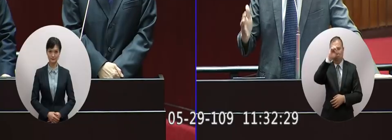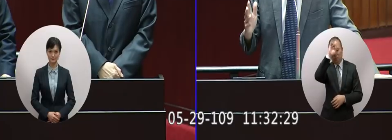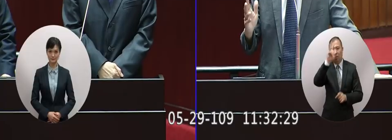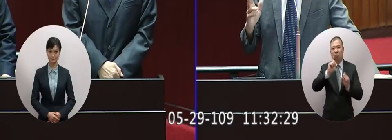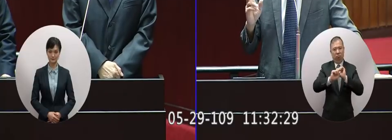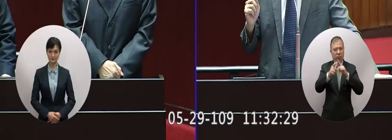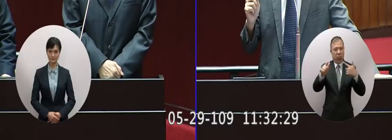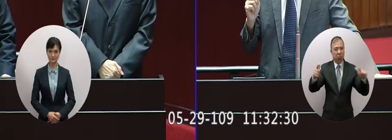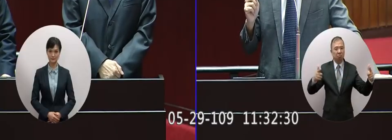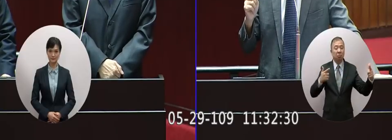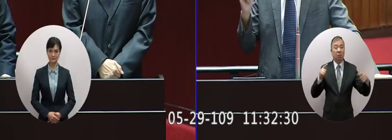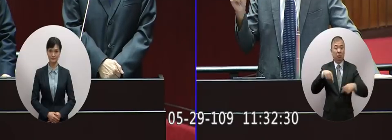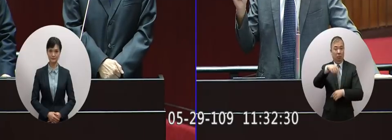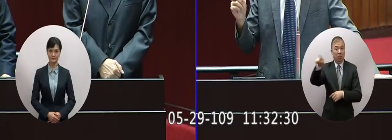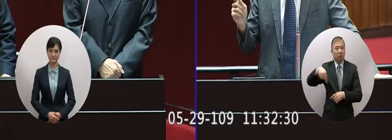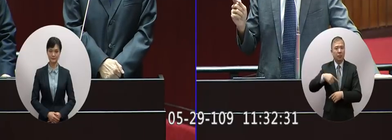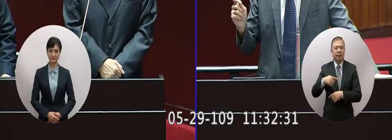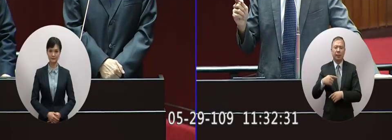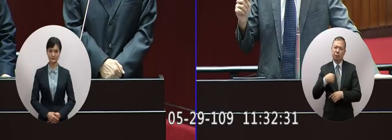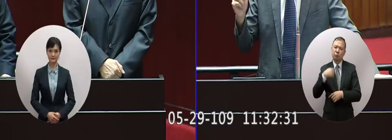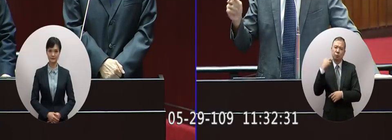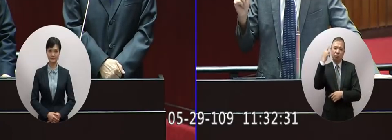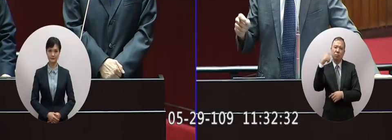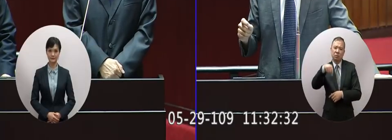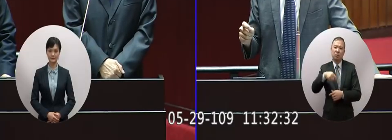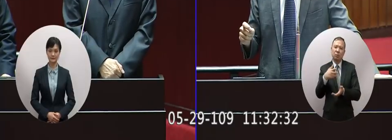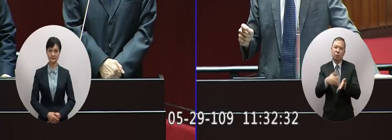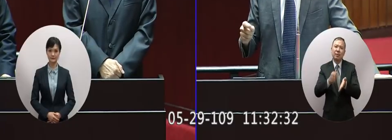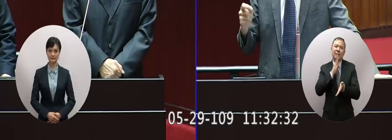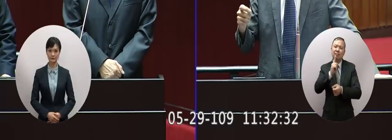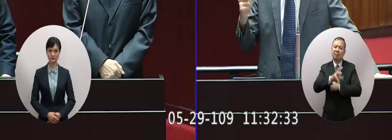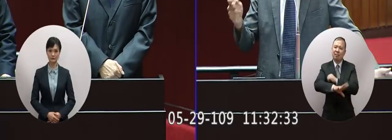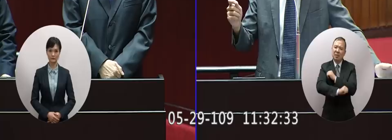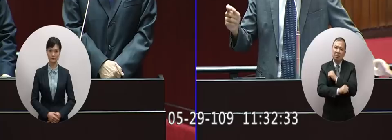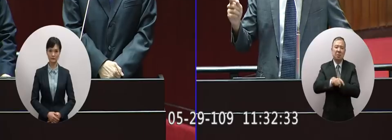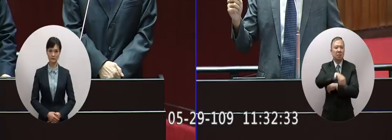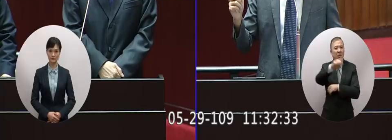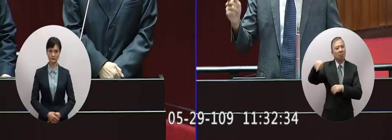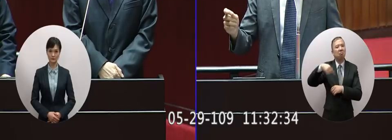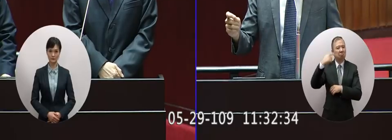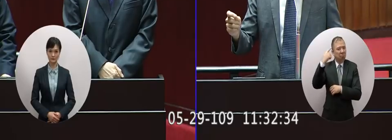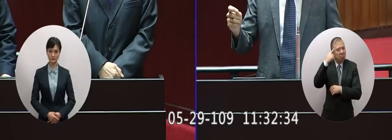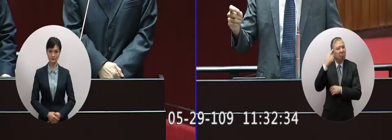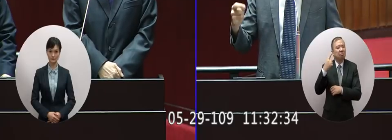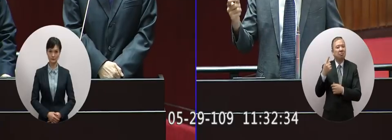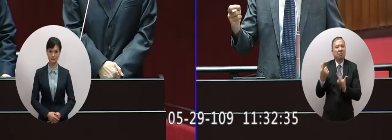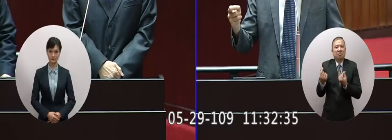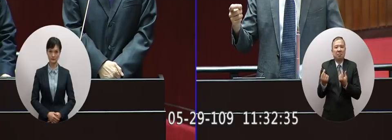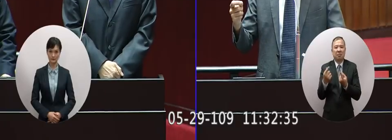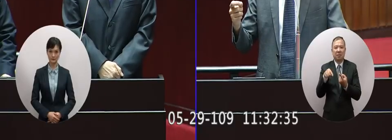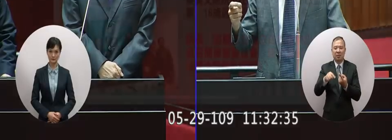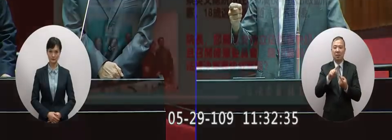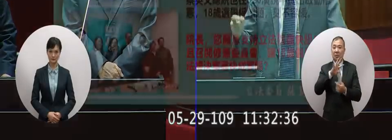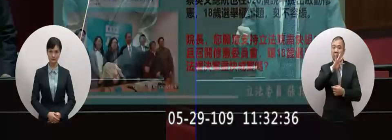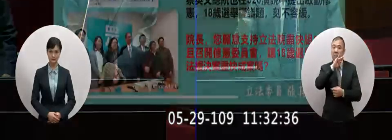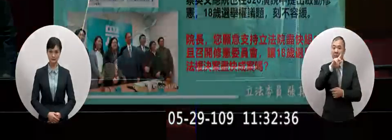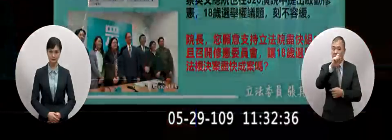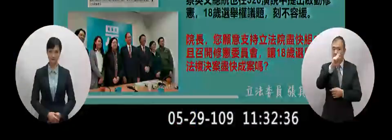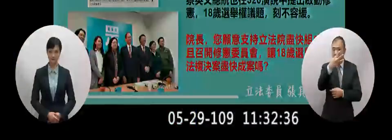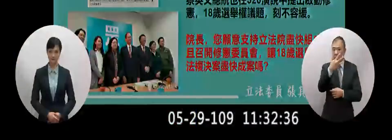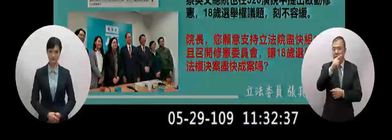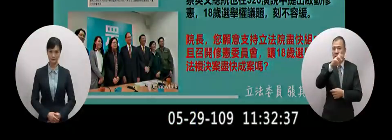派，他们也都，其实这算是一个共识了，哈，最 minima 的一个共识，就是大家认为说可以往这个十八岁修宪权这边